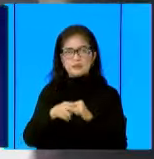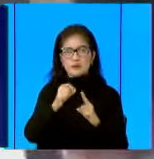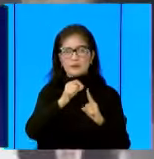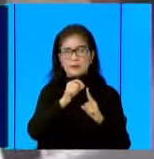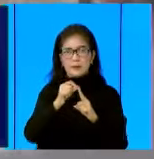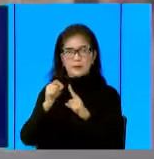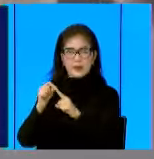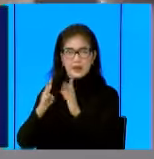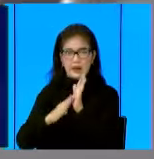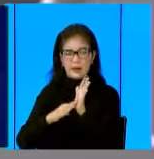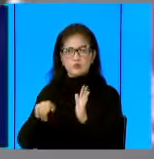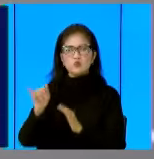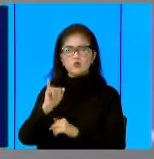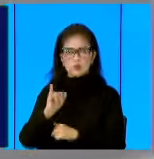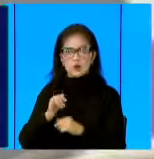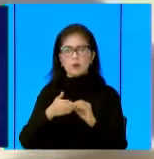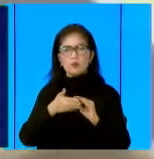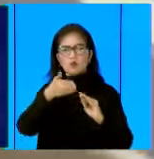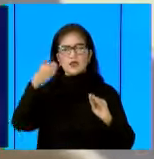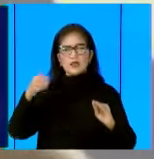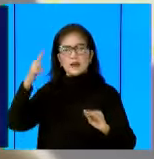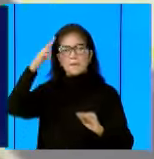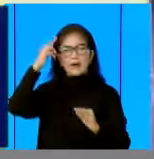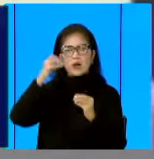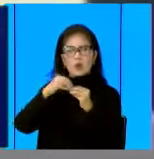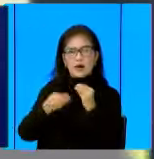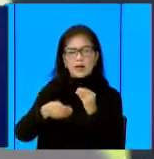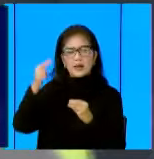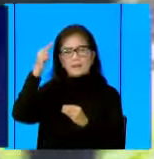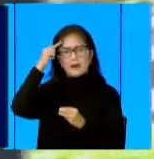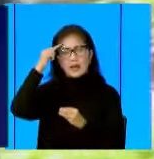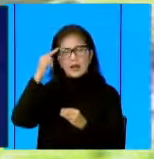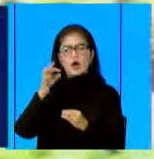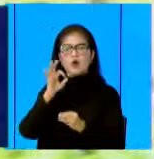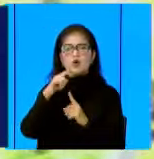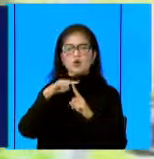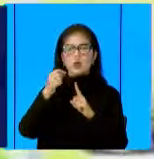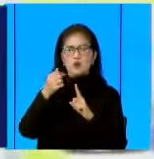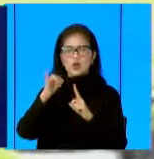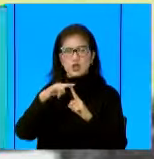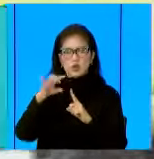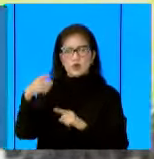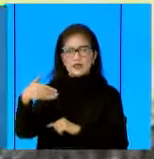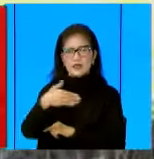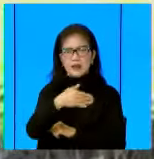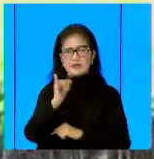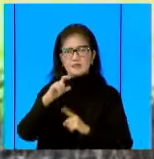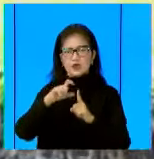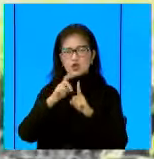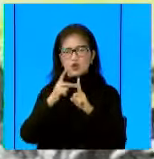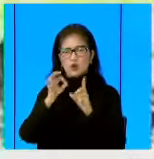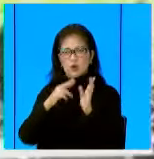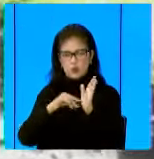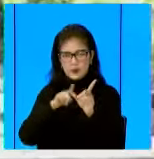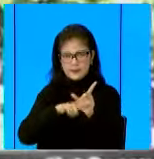berapa lama setelah pengunduran diri kepala dan wakil kepala Otorita Ik Bambang susantono dan Doni Rahayu